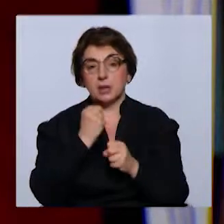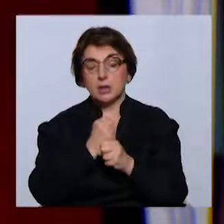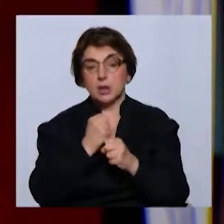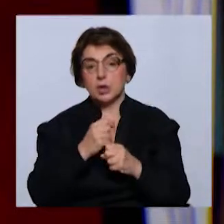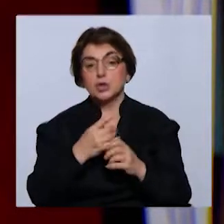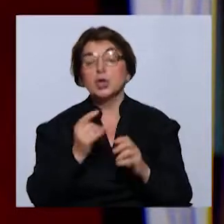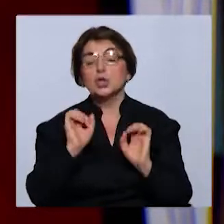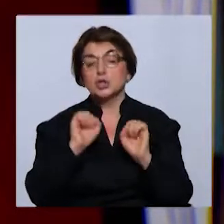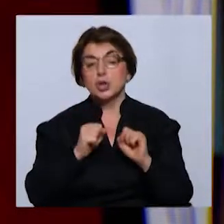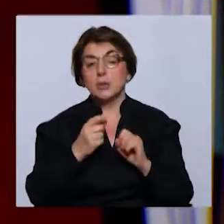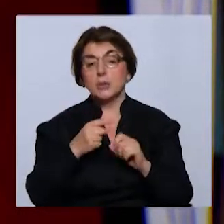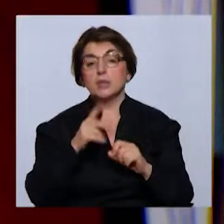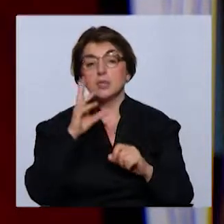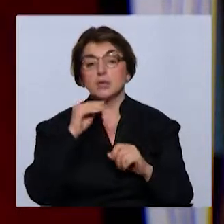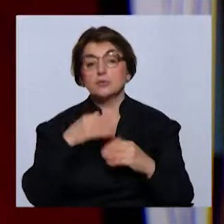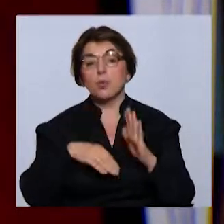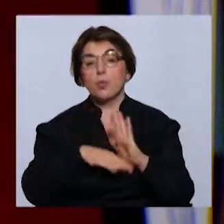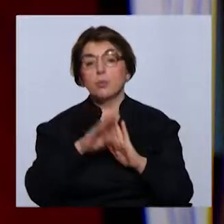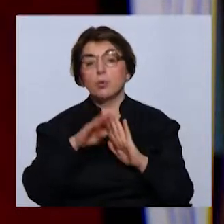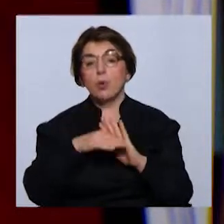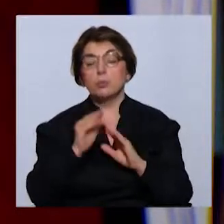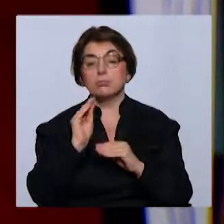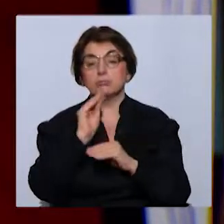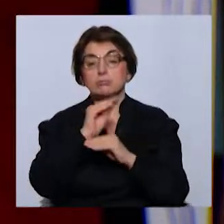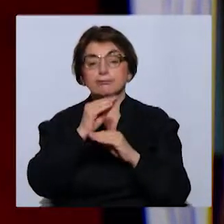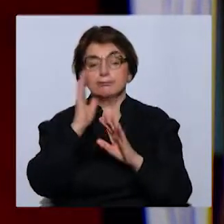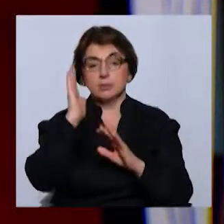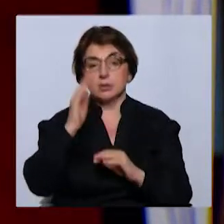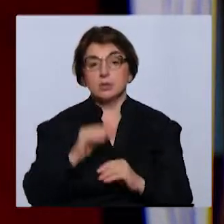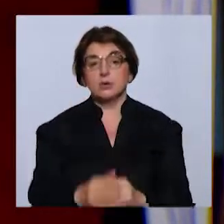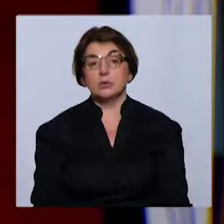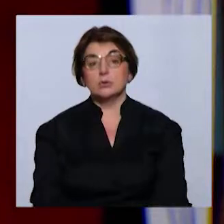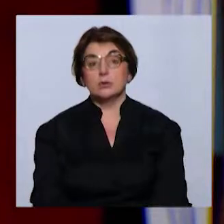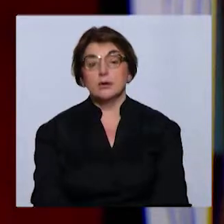რიცხვი კიდევ უფრო მეტად გაიზრდება. დაახლოებით